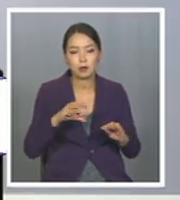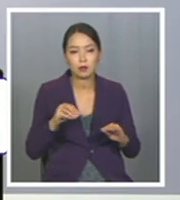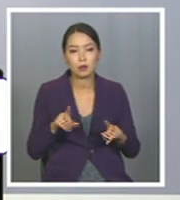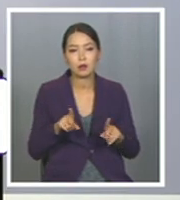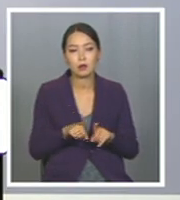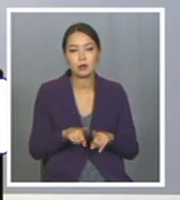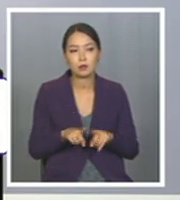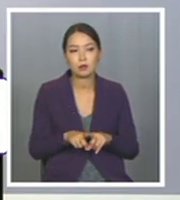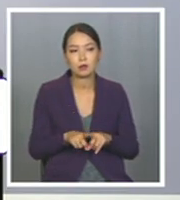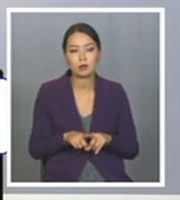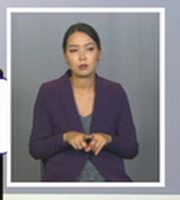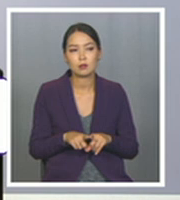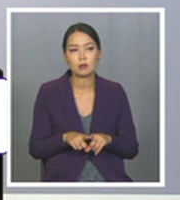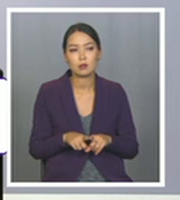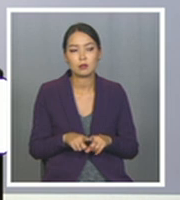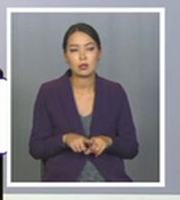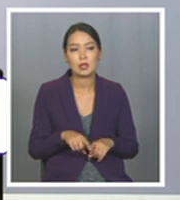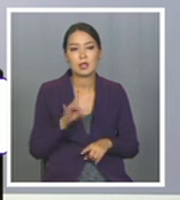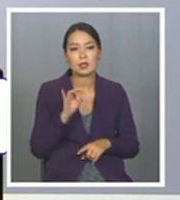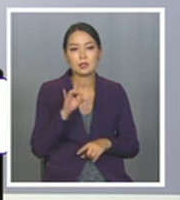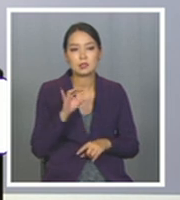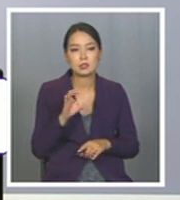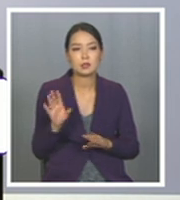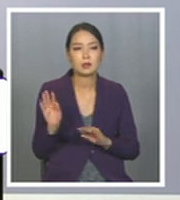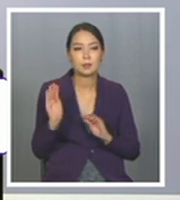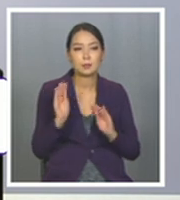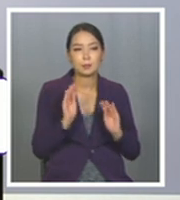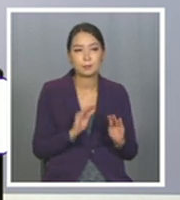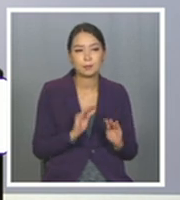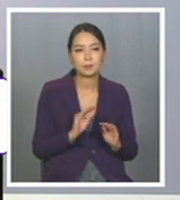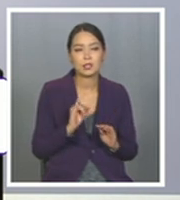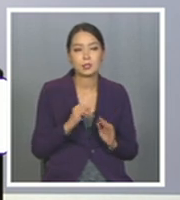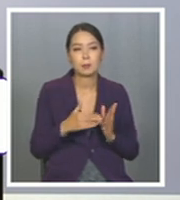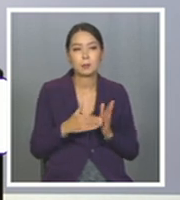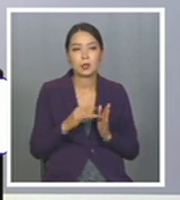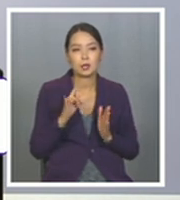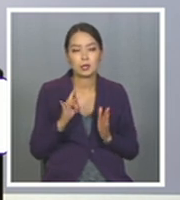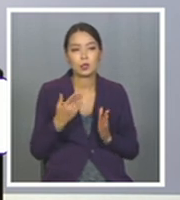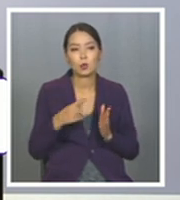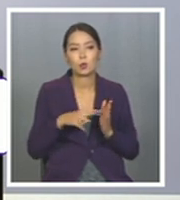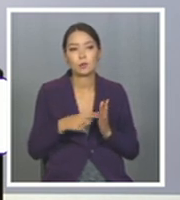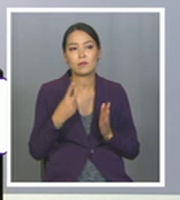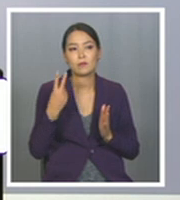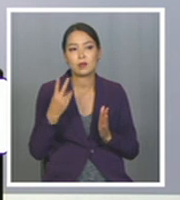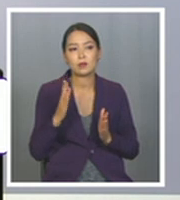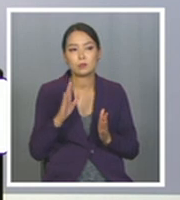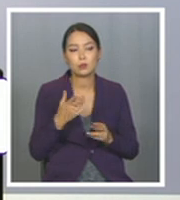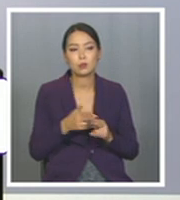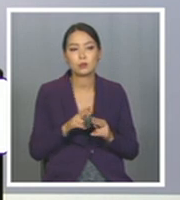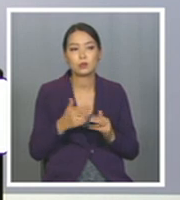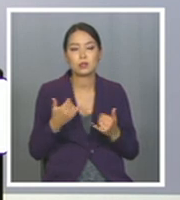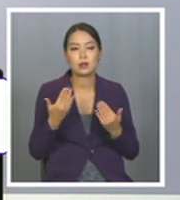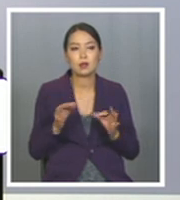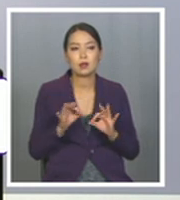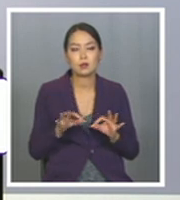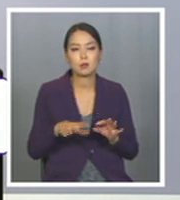мысалы үшін, резисторға түсетін кернеу, И максимум мәні көбейтілген R-дің квадраты болады. Және айттық, барлығында тоқ